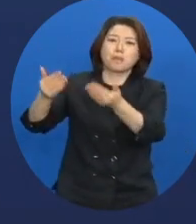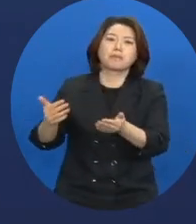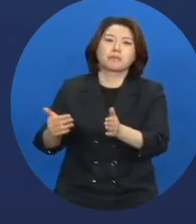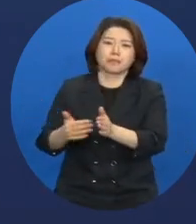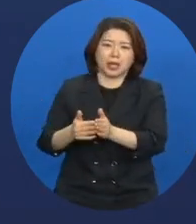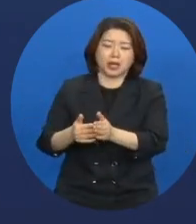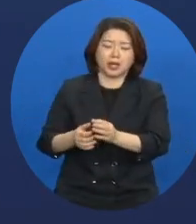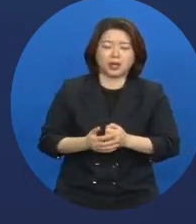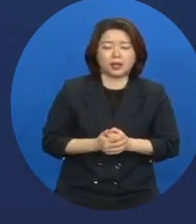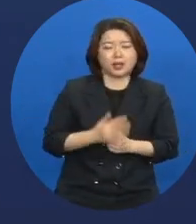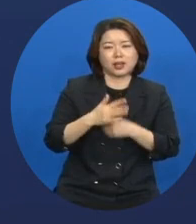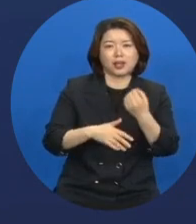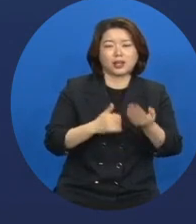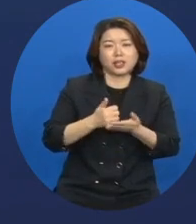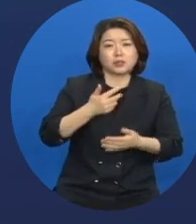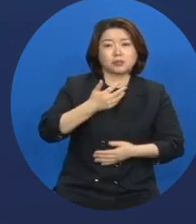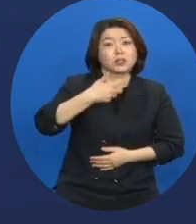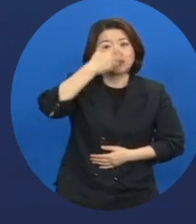하나님께서 요셉에게